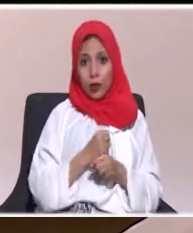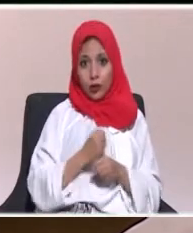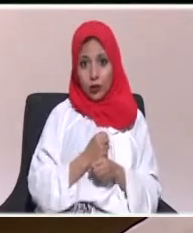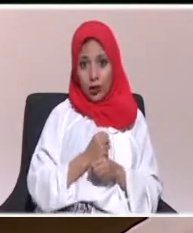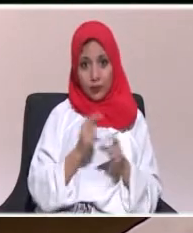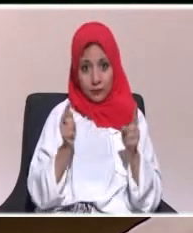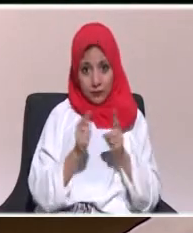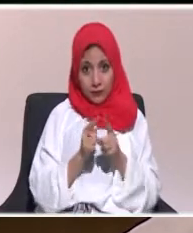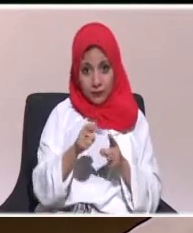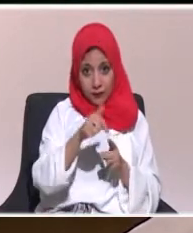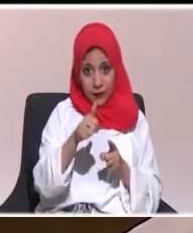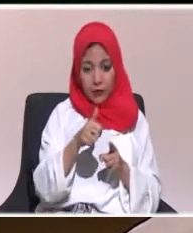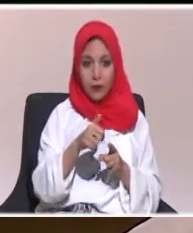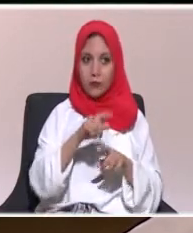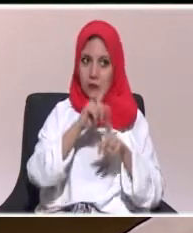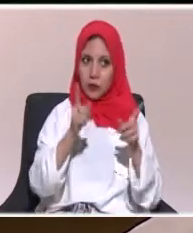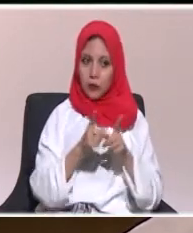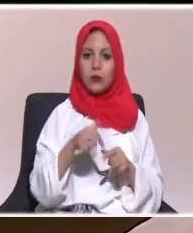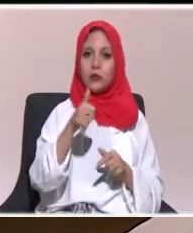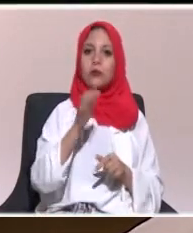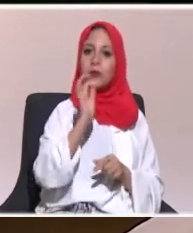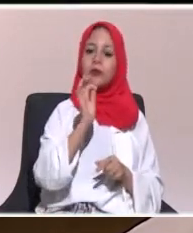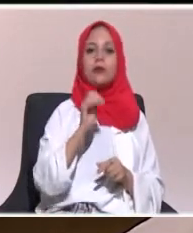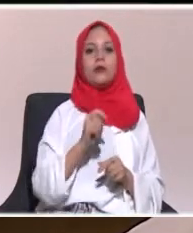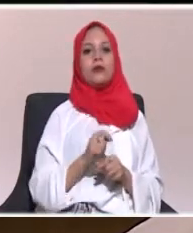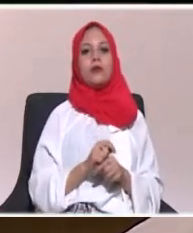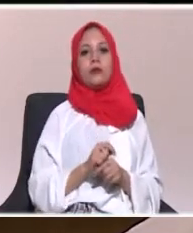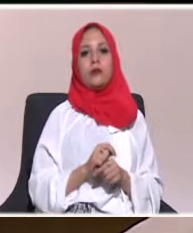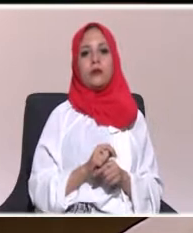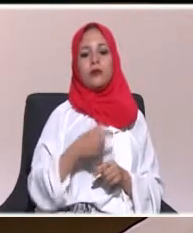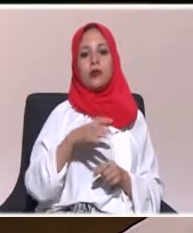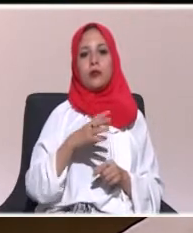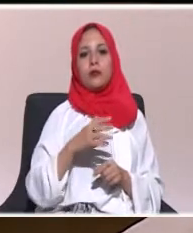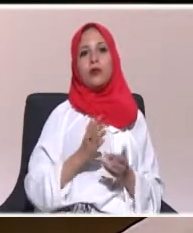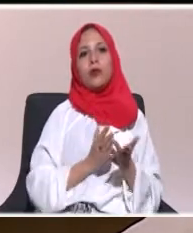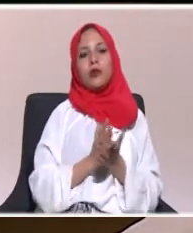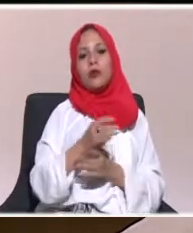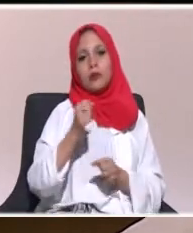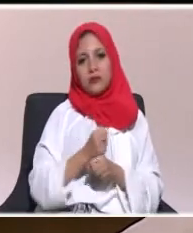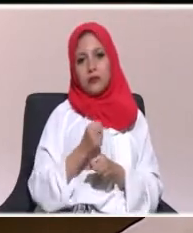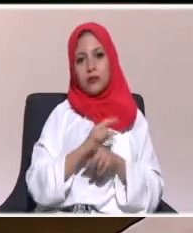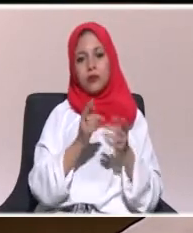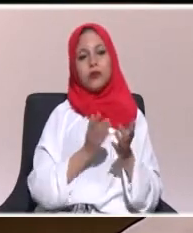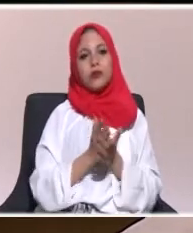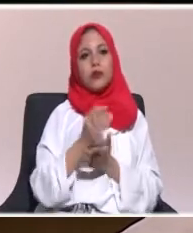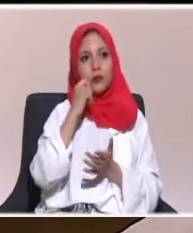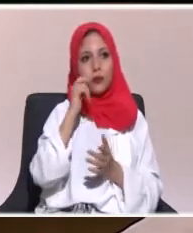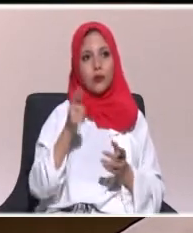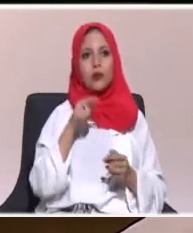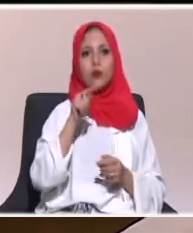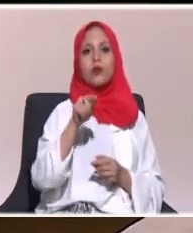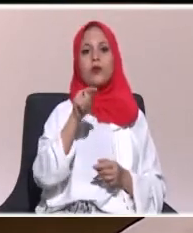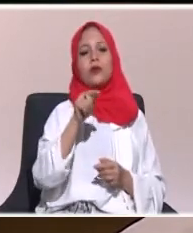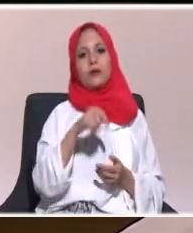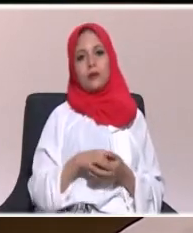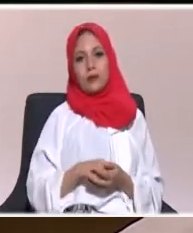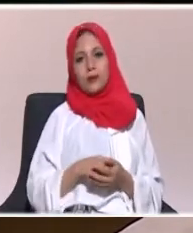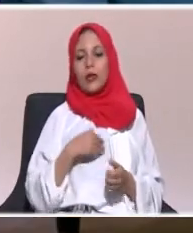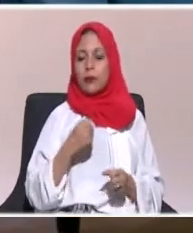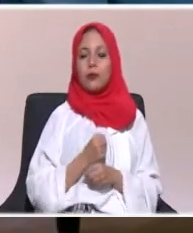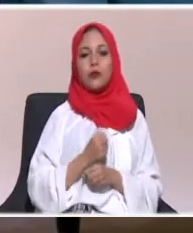يعني الواحد يعمل كده بس يفضلوا مثلا بيتكلموا عليه طول المسلسل. صحيح صح.